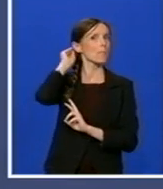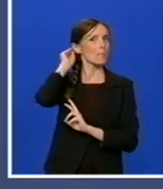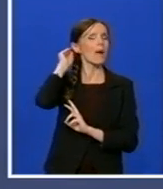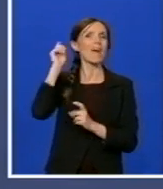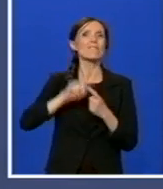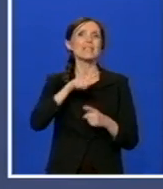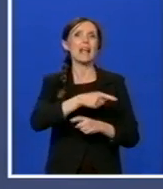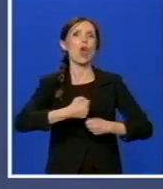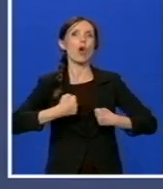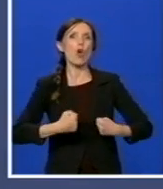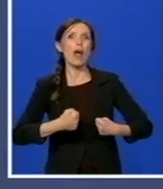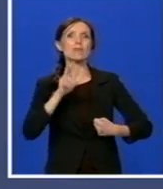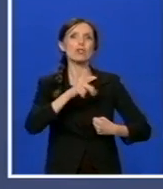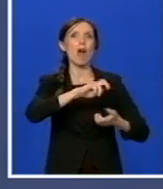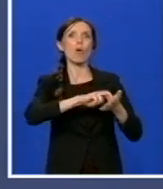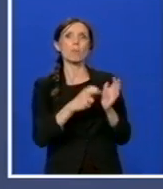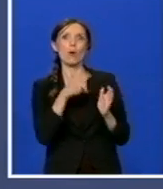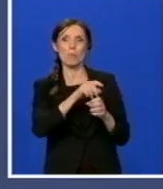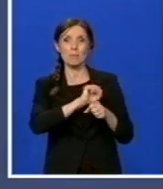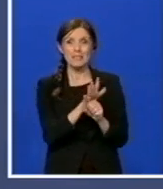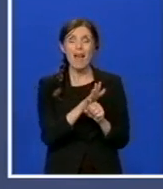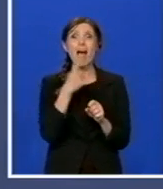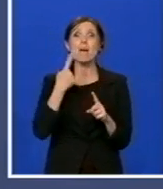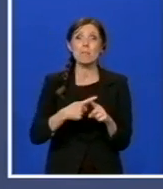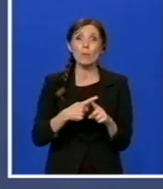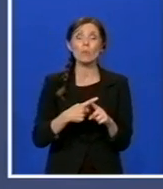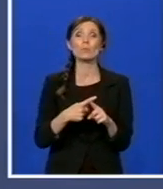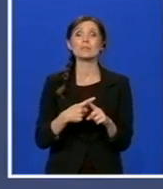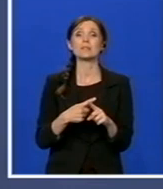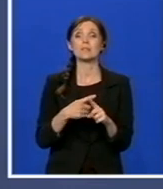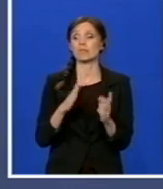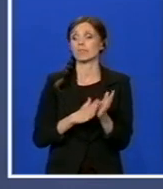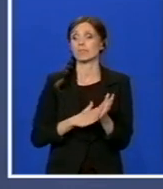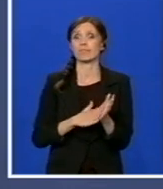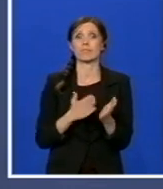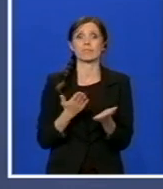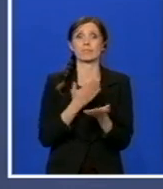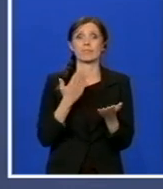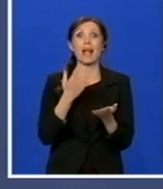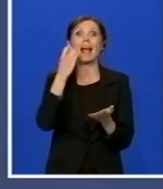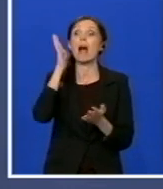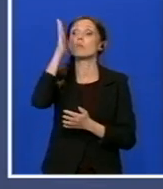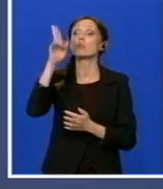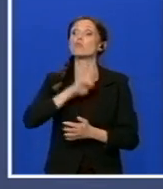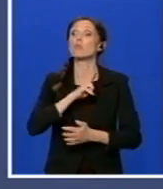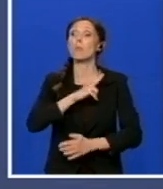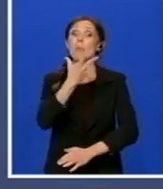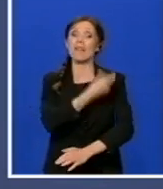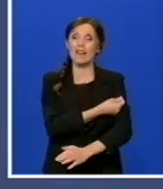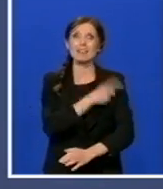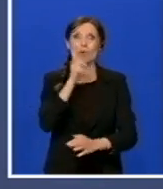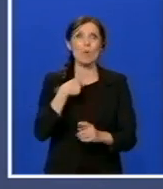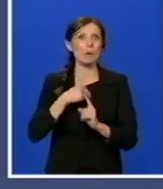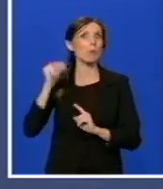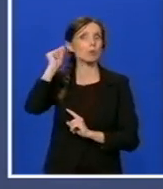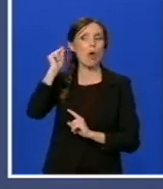obzir u perspektivi kada budemo imali u svojim rukama i vakcinu.